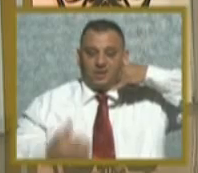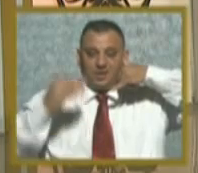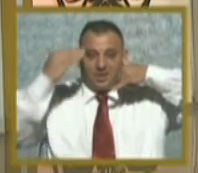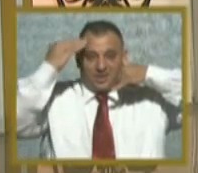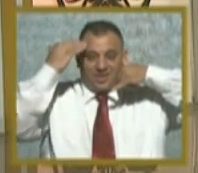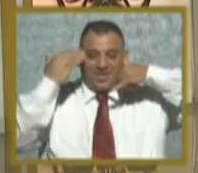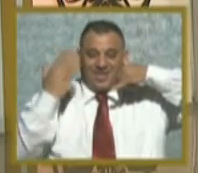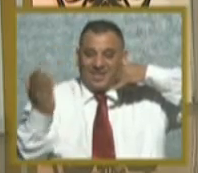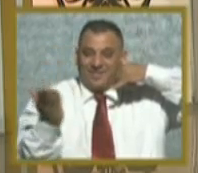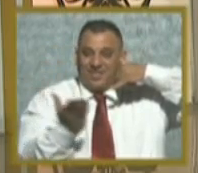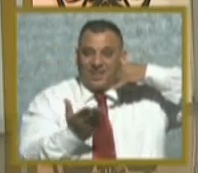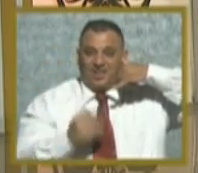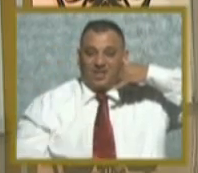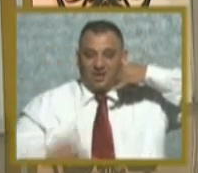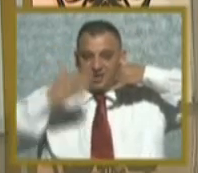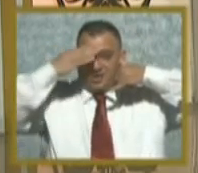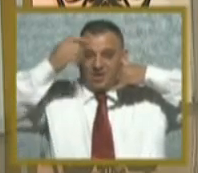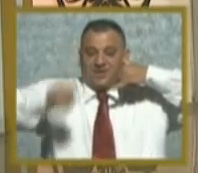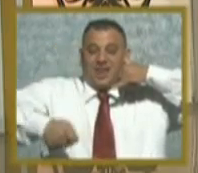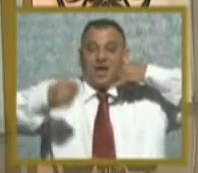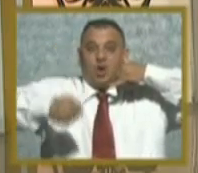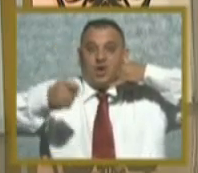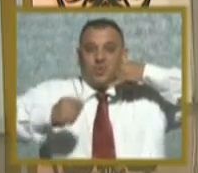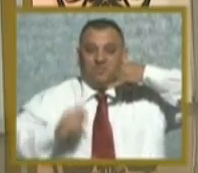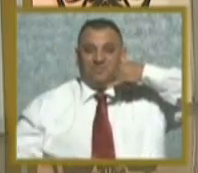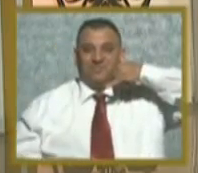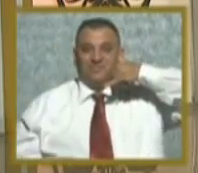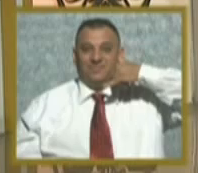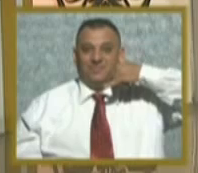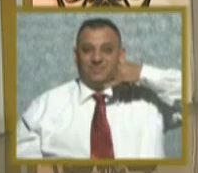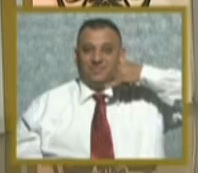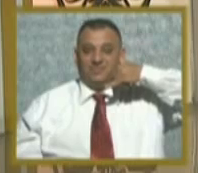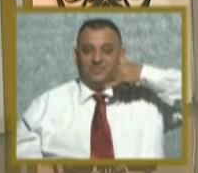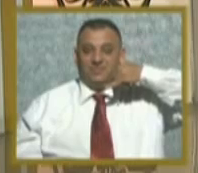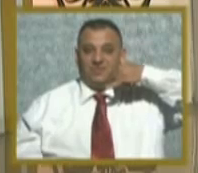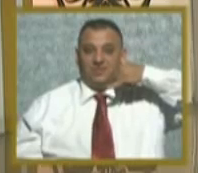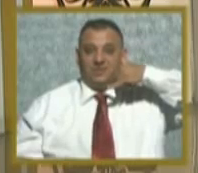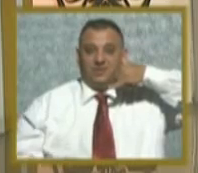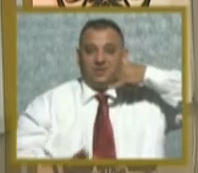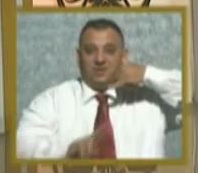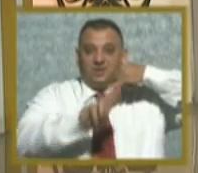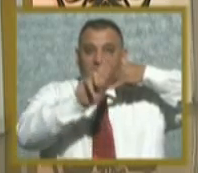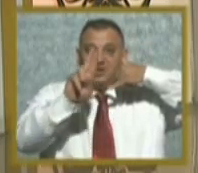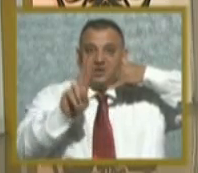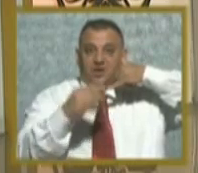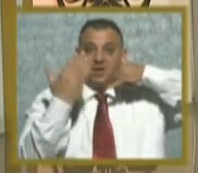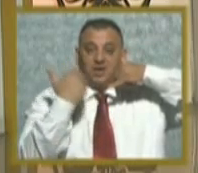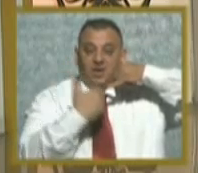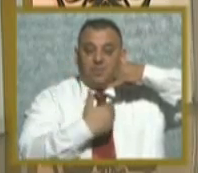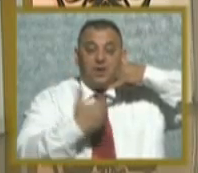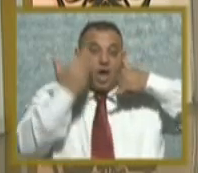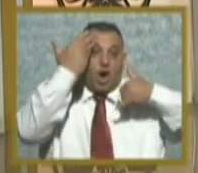أم إبراهيم تفضل أختي. السلام عليكم شيخ. عليكم السلام ورحمة الله. الشيخ، أنا سويت عملية